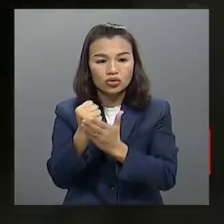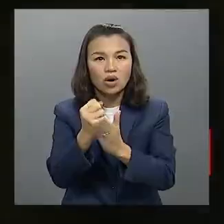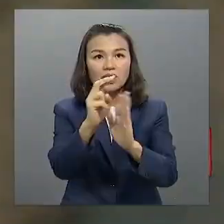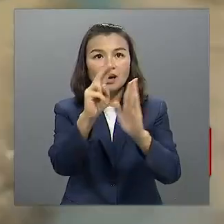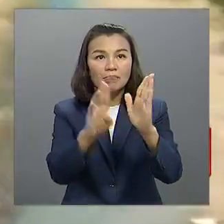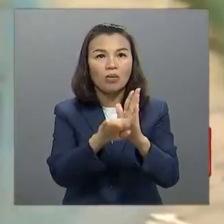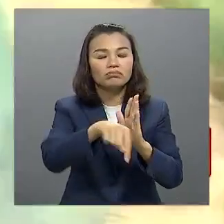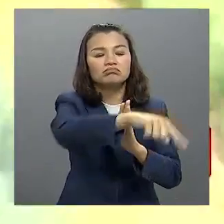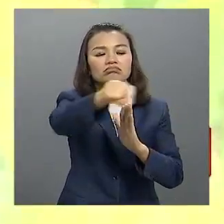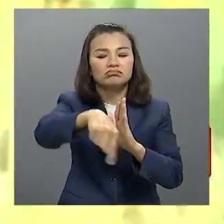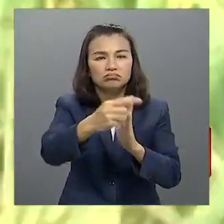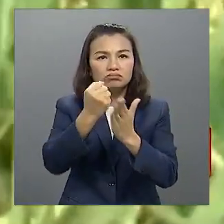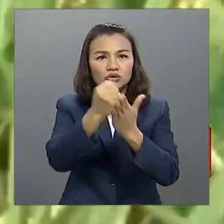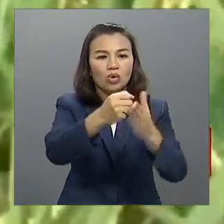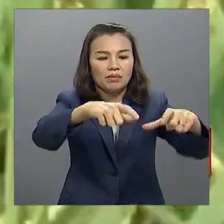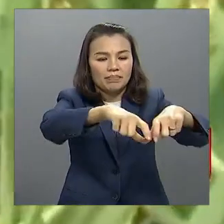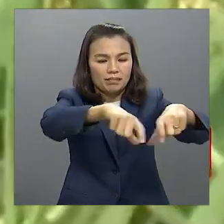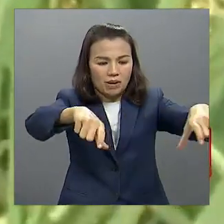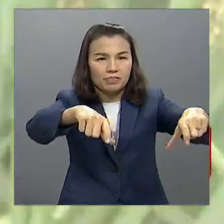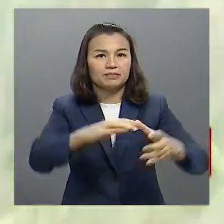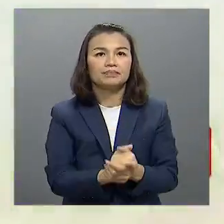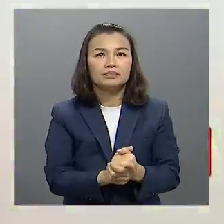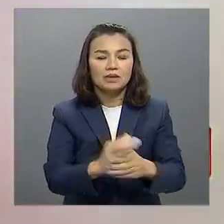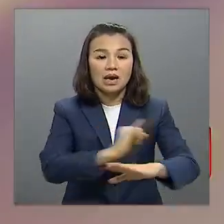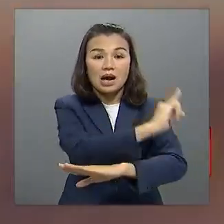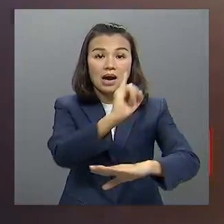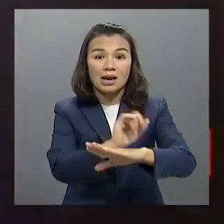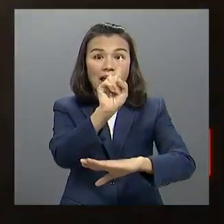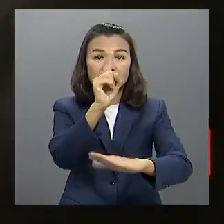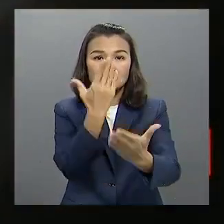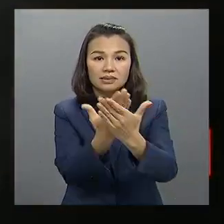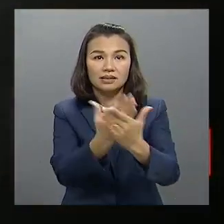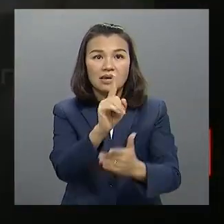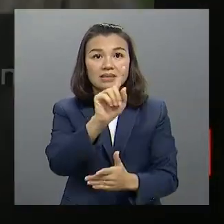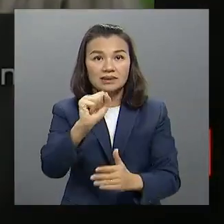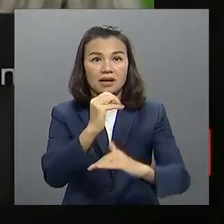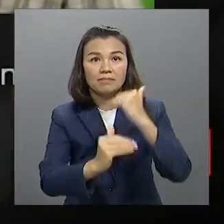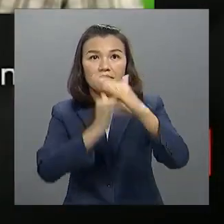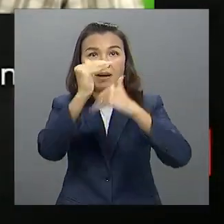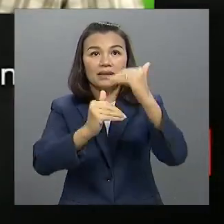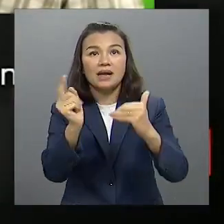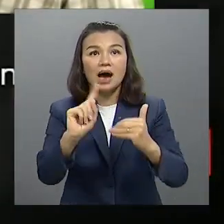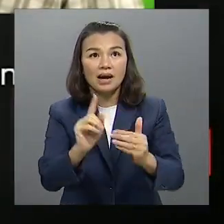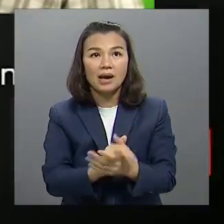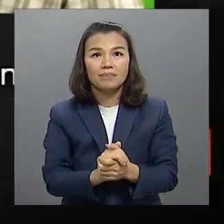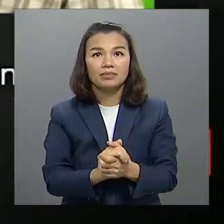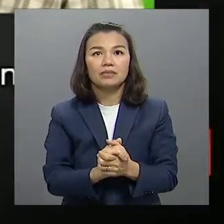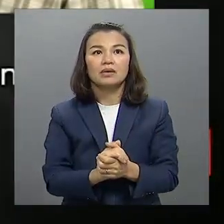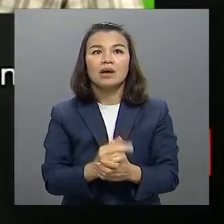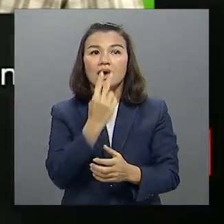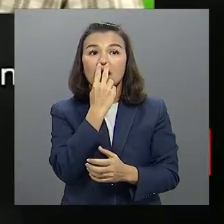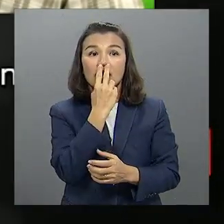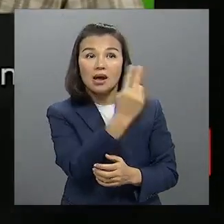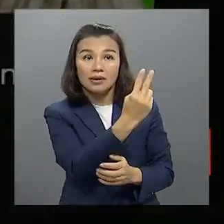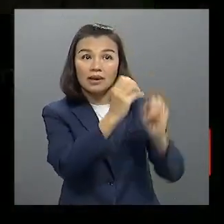โครงการ1ไร่1แสนพัฒนาไปอีกขั้นเมื่ออดิสรพบกับอาจารย์กิตติเนตรและเส